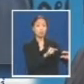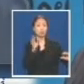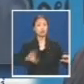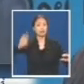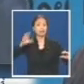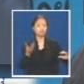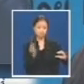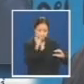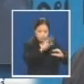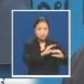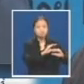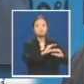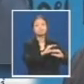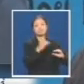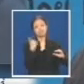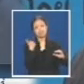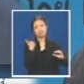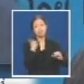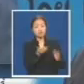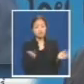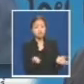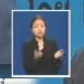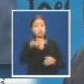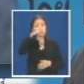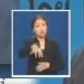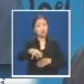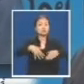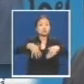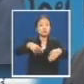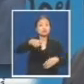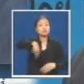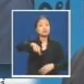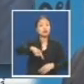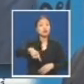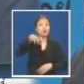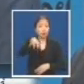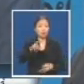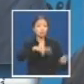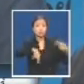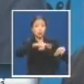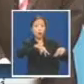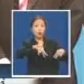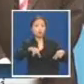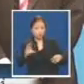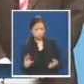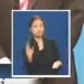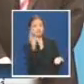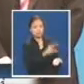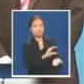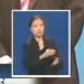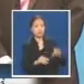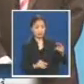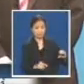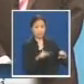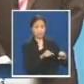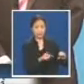พร้อมๆกันไปนั้นก็ส่งเสริมให้องค์กรปกครองส่วนท้องถิ่นเข้ามาสมทบเงินอีกทางหนึ่งแล้วก็ได้ดำเนินนโ